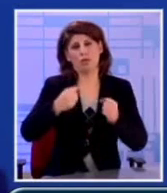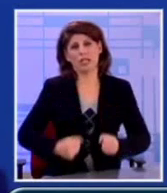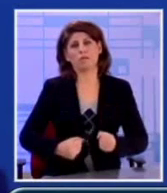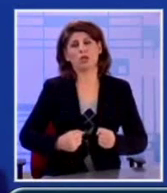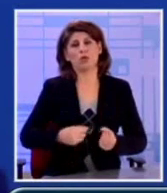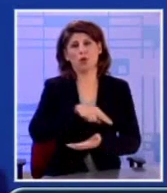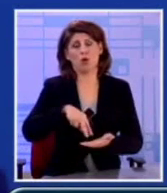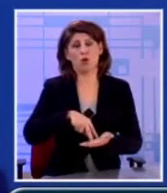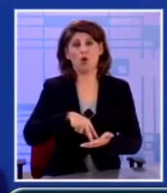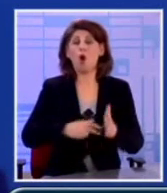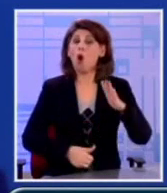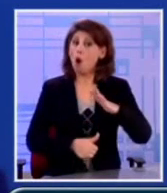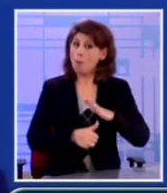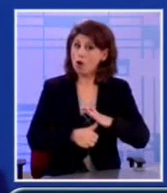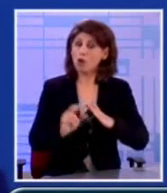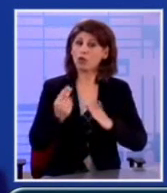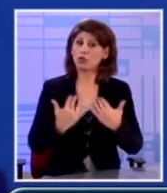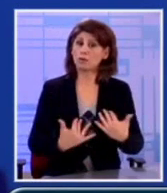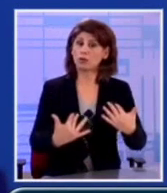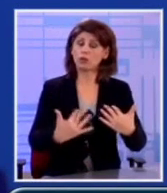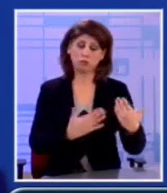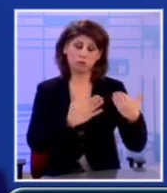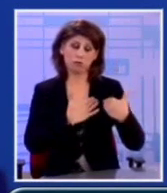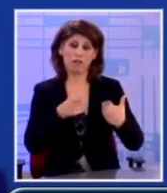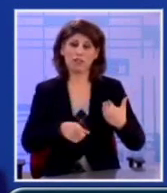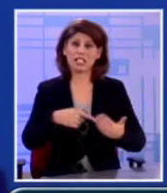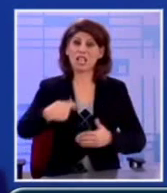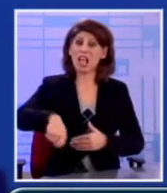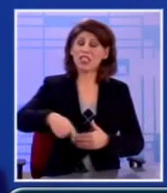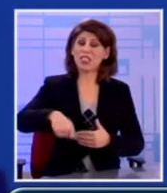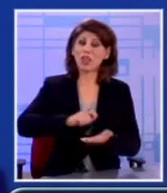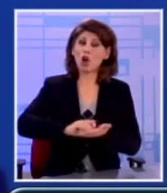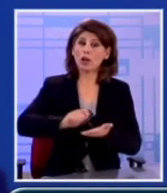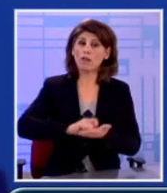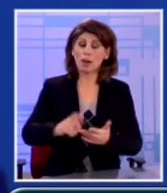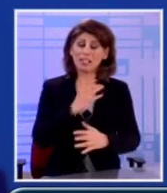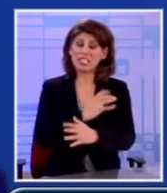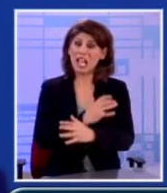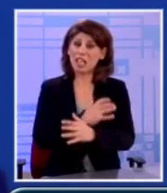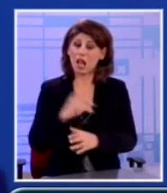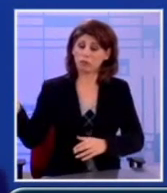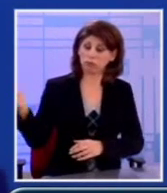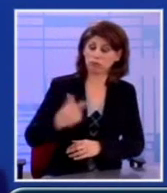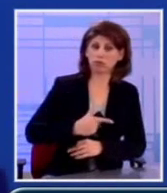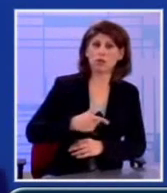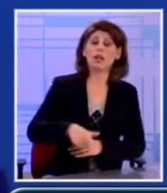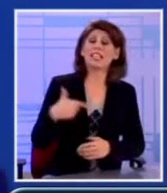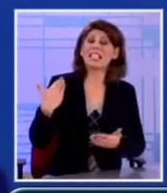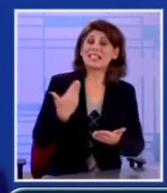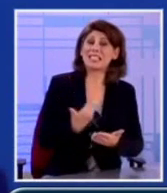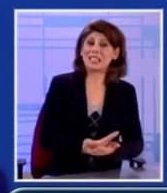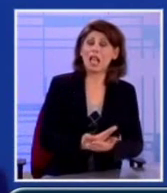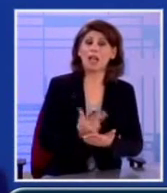Ο Πρόεδρος της Βουλής που παραλαμβάνει αυτές τις δικογραφίες από την εισαγγελία η οποία ζητά